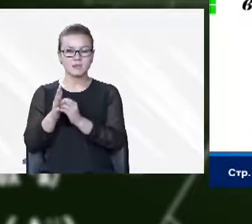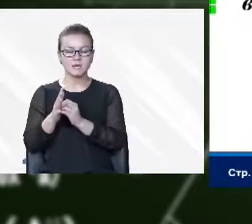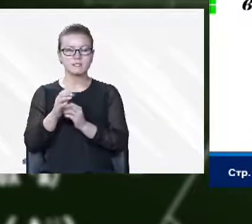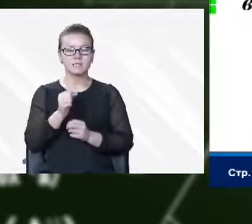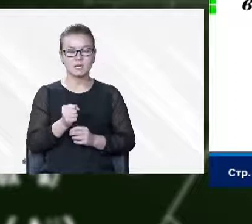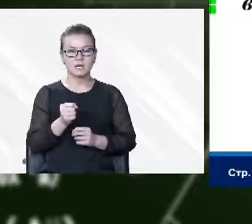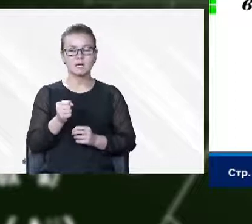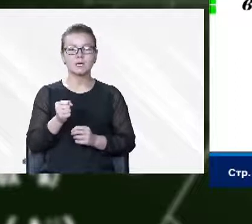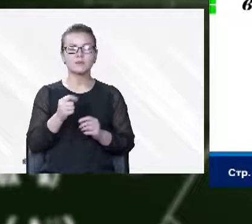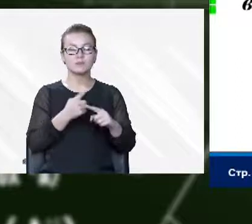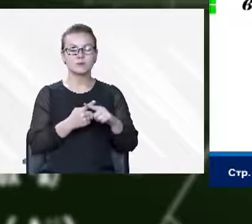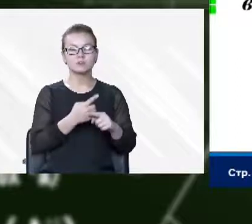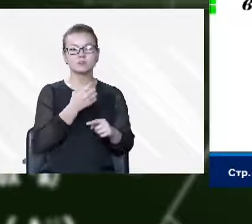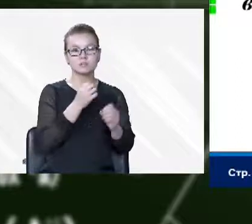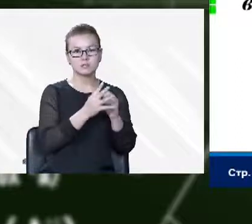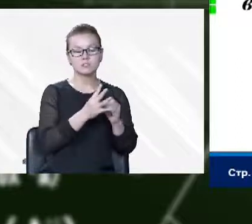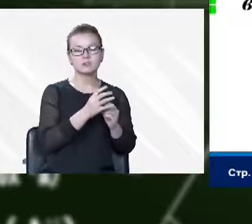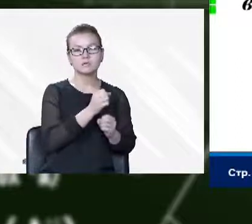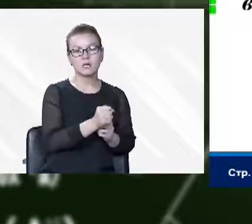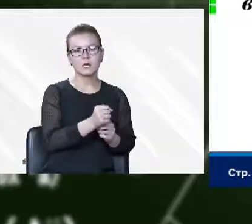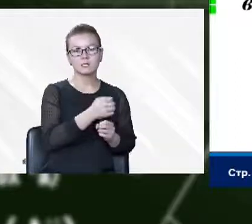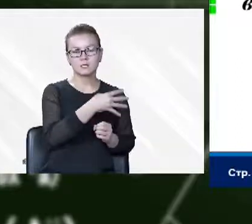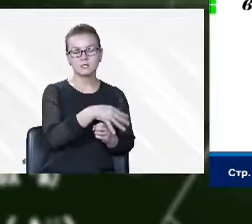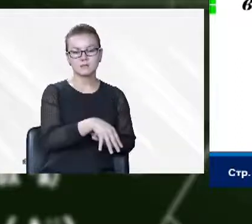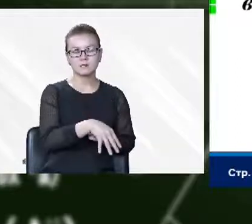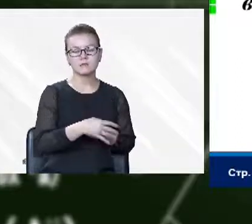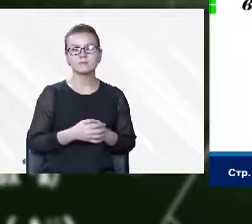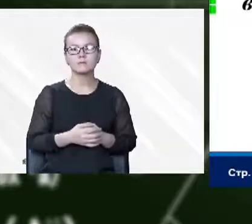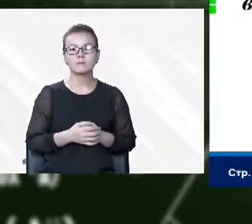15а плюс 14а сороковых. Результат